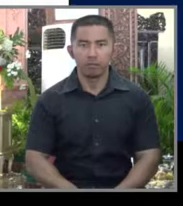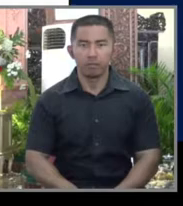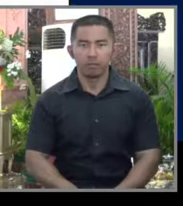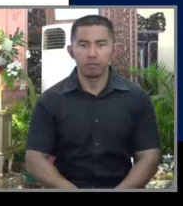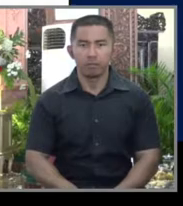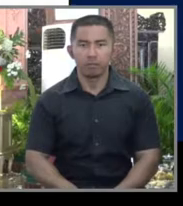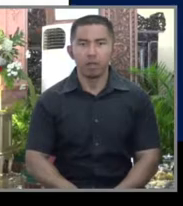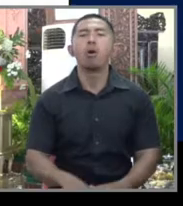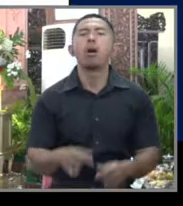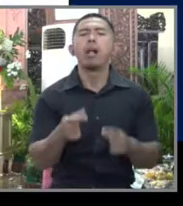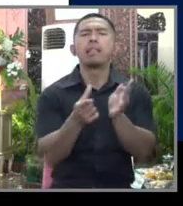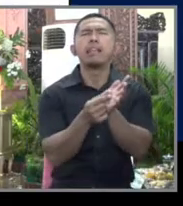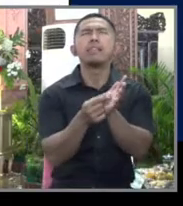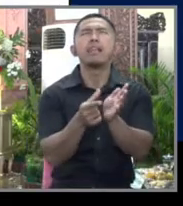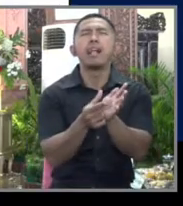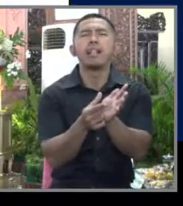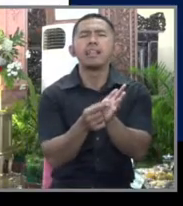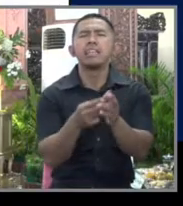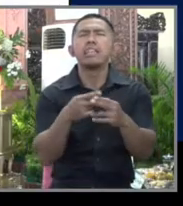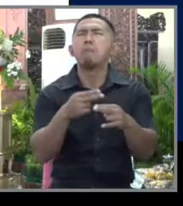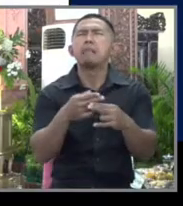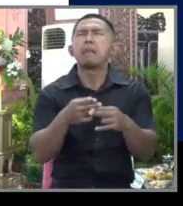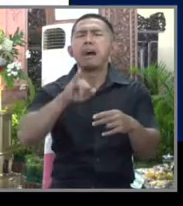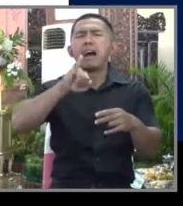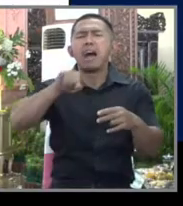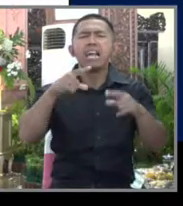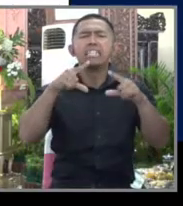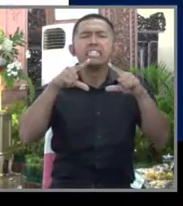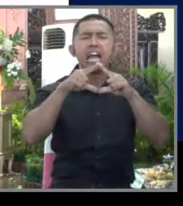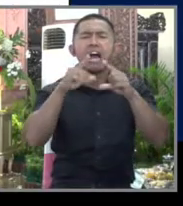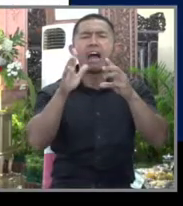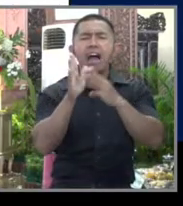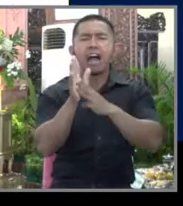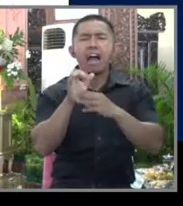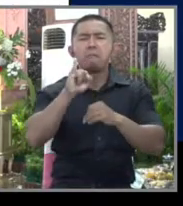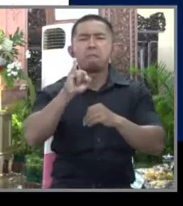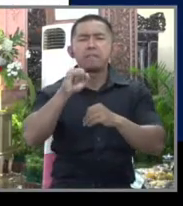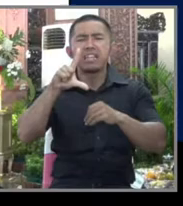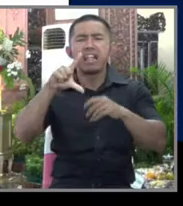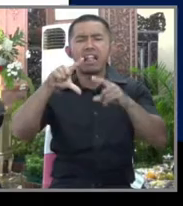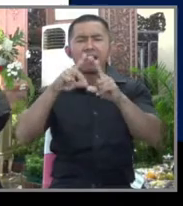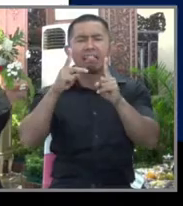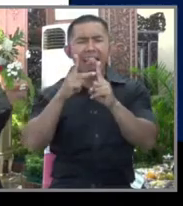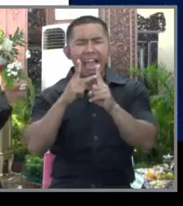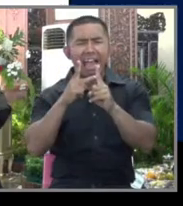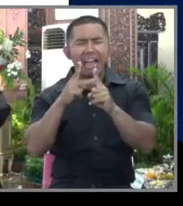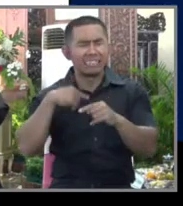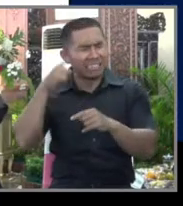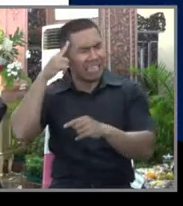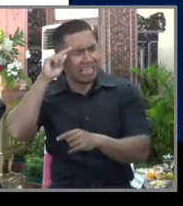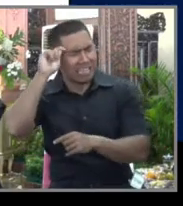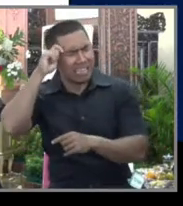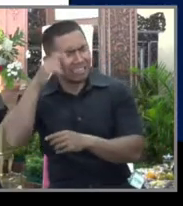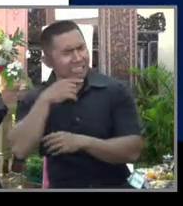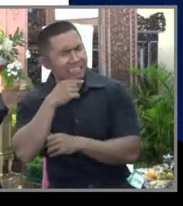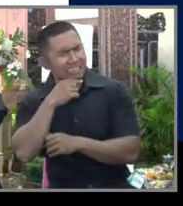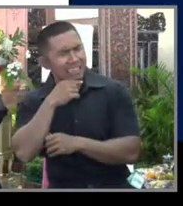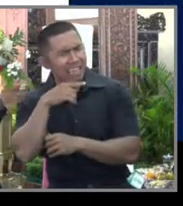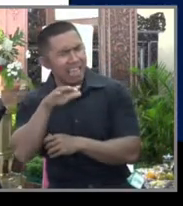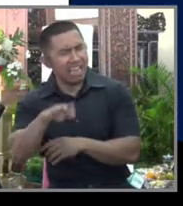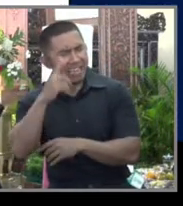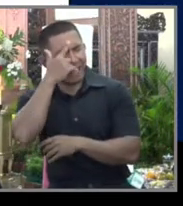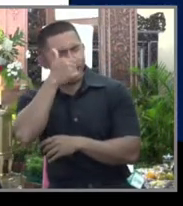Hai Jamilah Jamilah tadi lo opo yo Kenken jamilatul kelingan gua Madani abate Jamilah